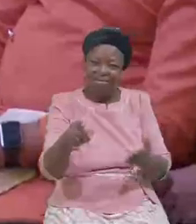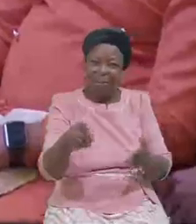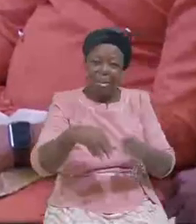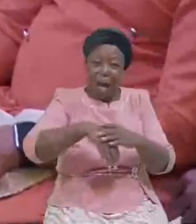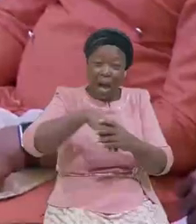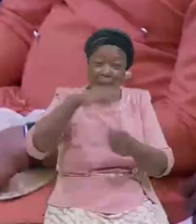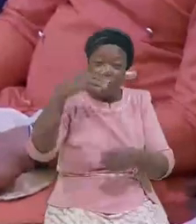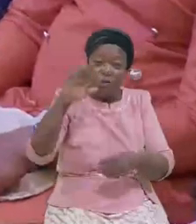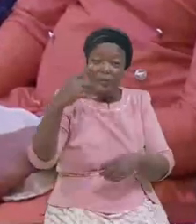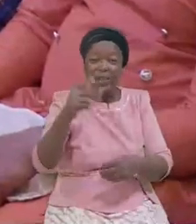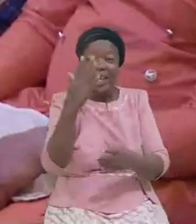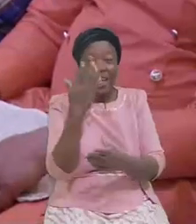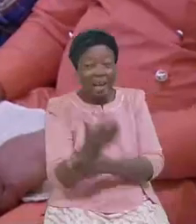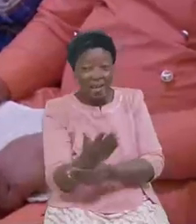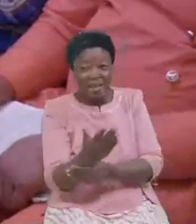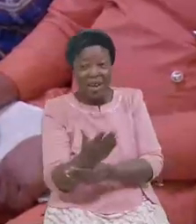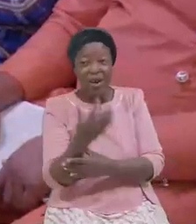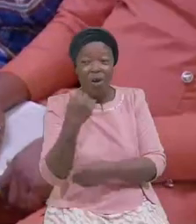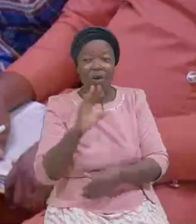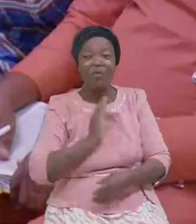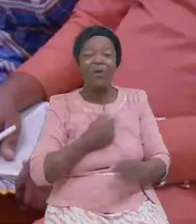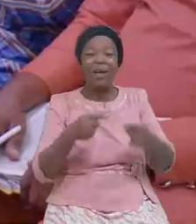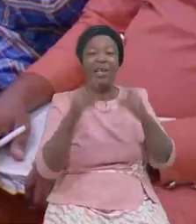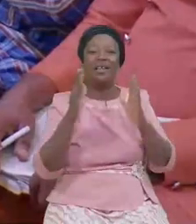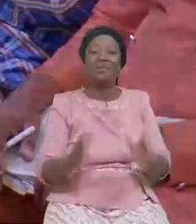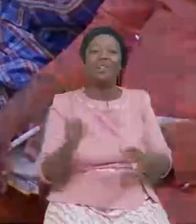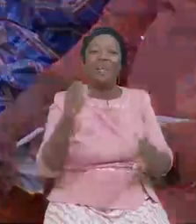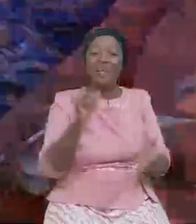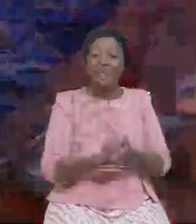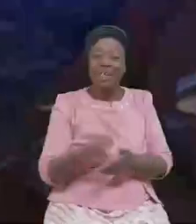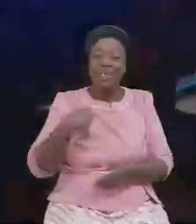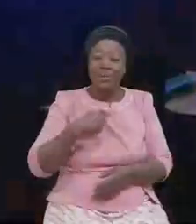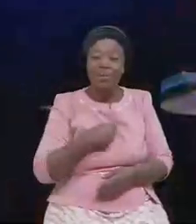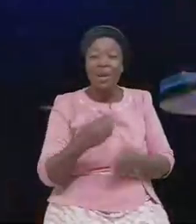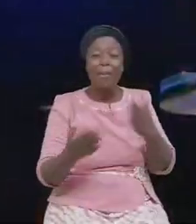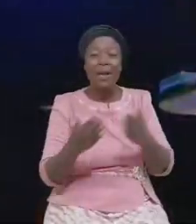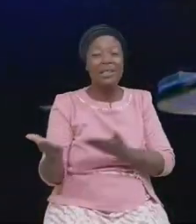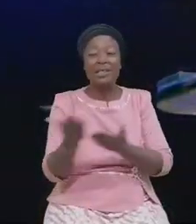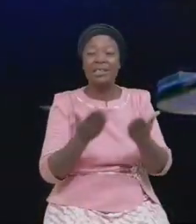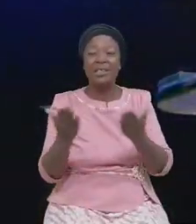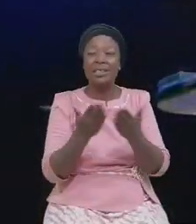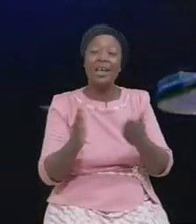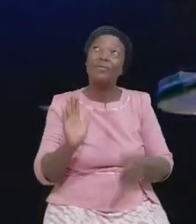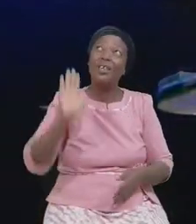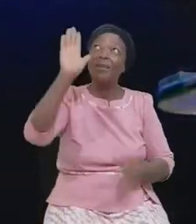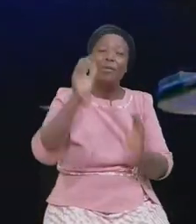te délivrer de la main de tes ennemis, afin que nous puissions le servir sans